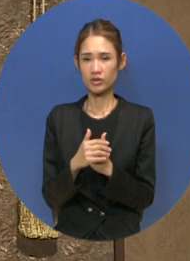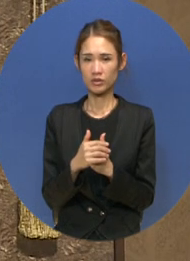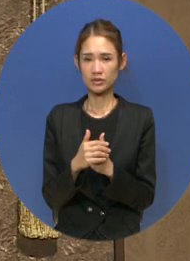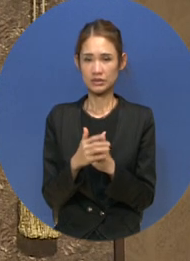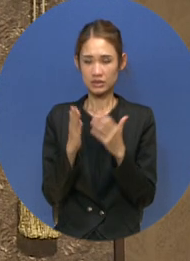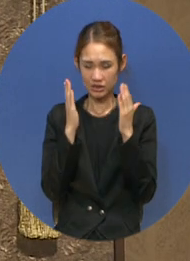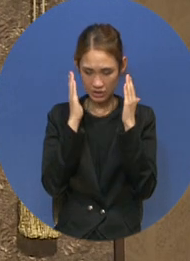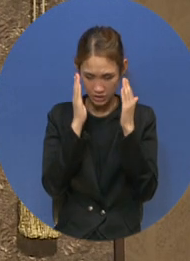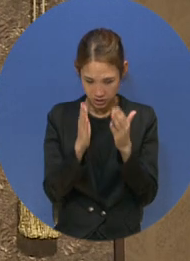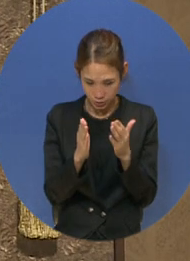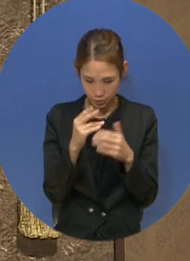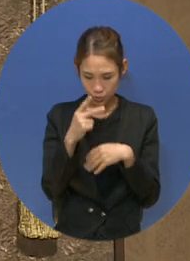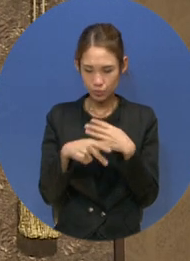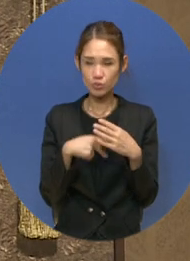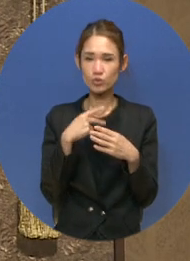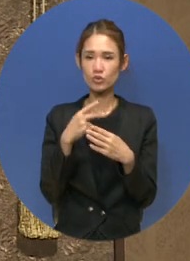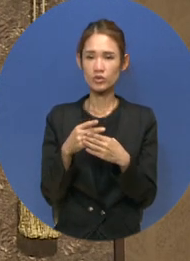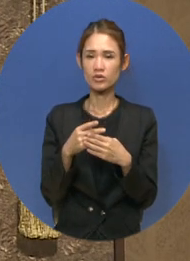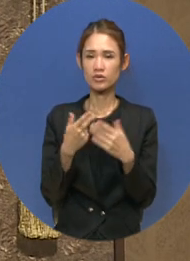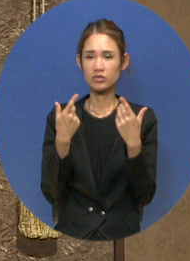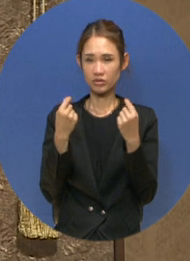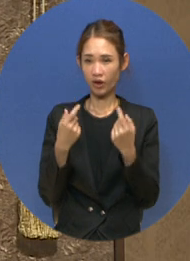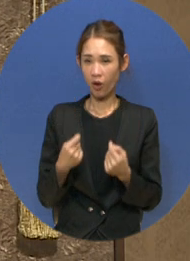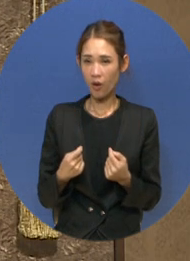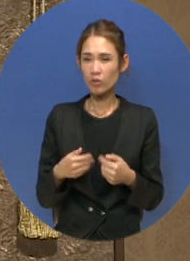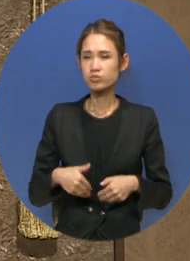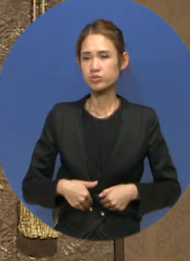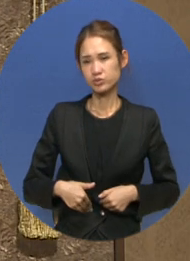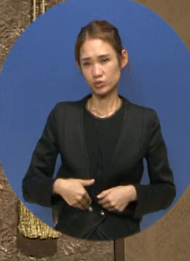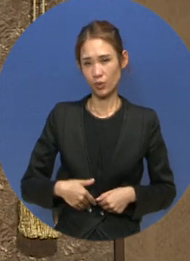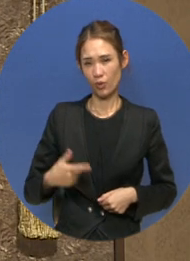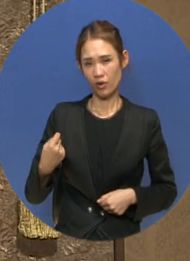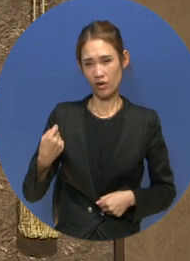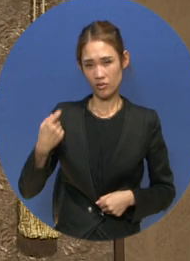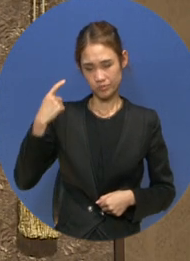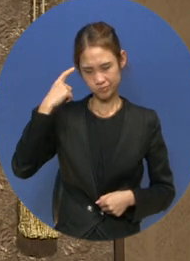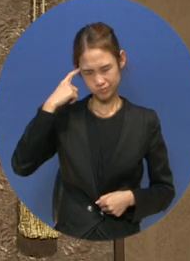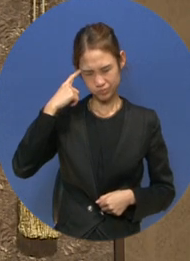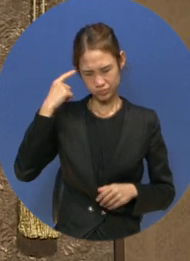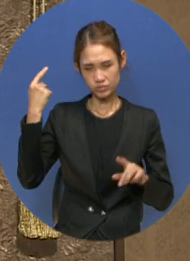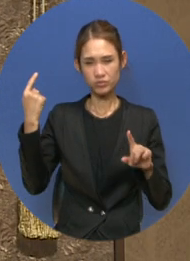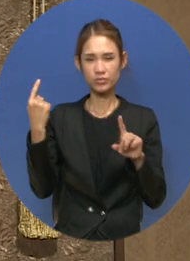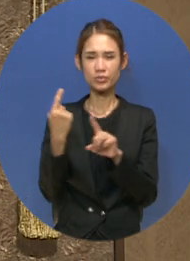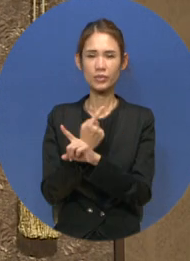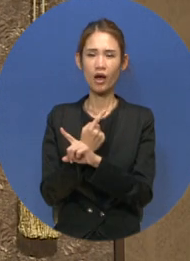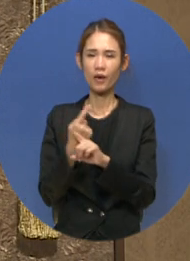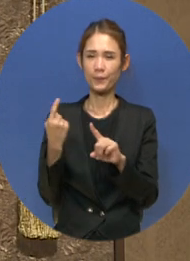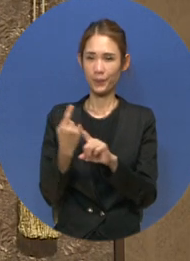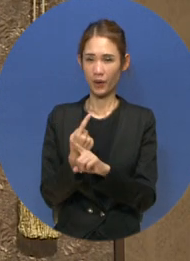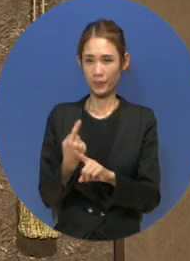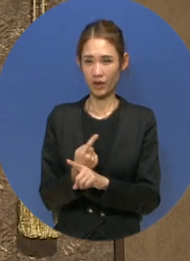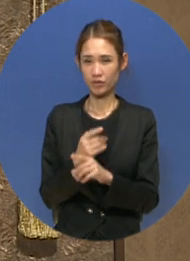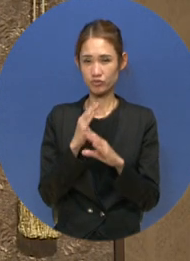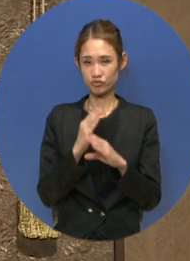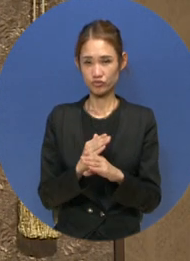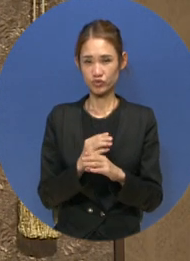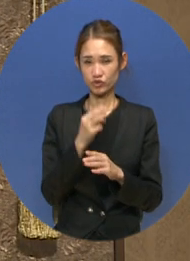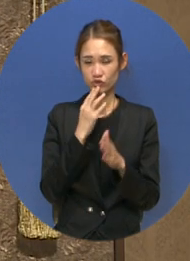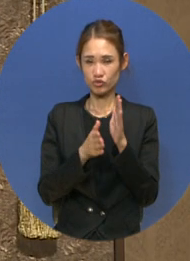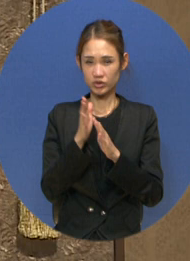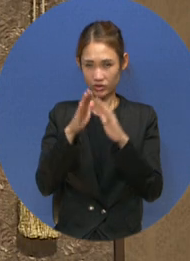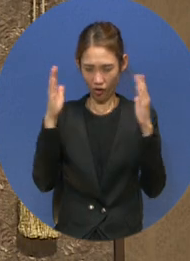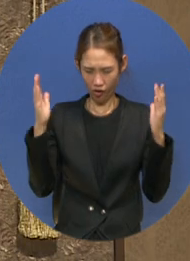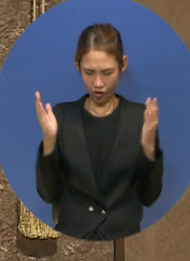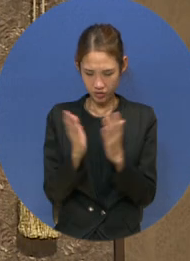그 집중된 프로그램 네. 이런 프로그램이 필요하지 않을까, 그렇게 방향을 바꾸고 있는 것이 네. 서울시 전체 장애인